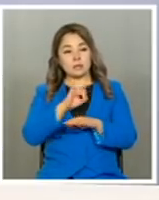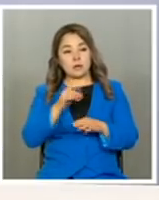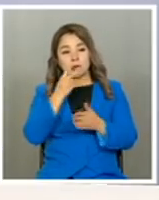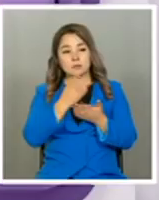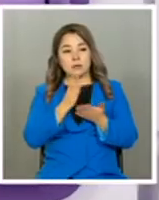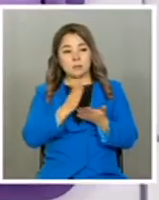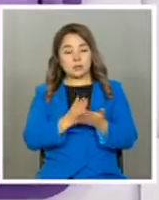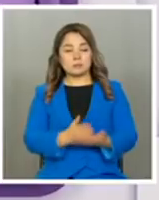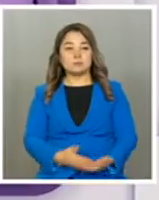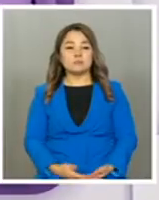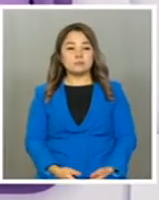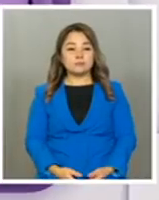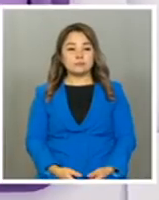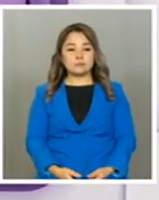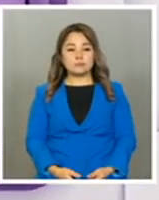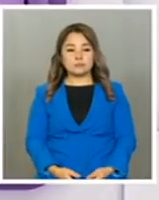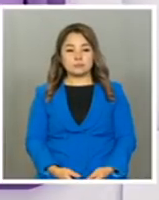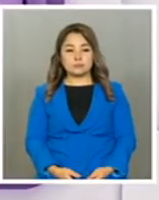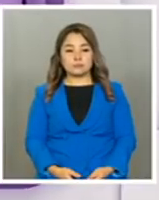аударыңыздар.